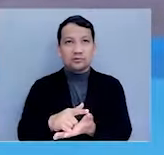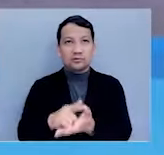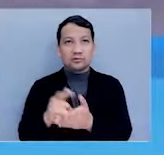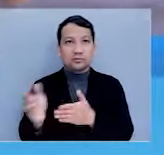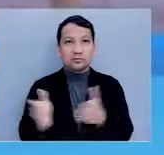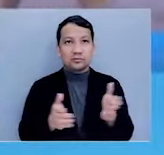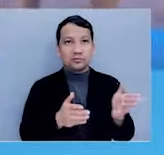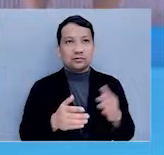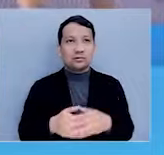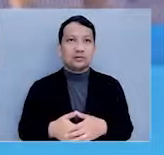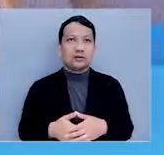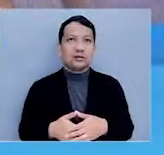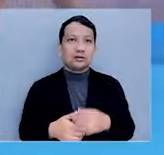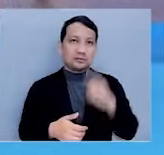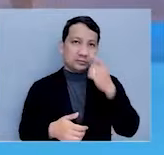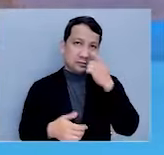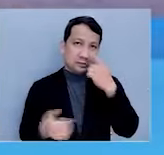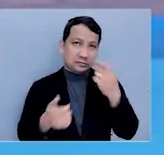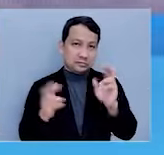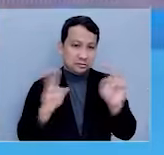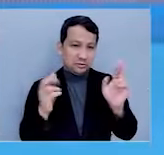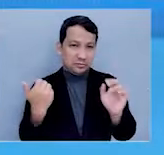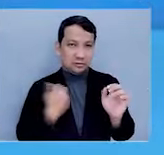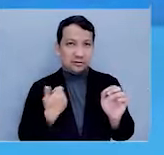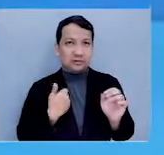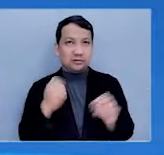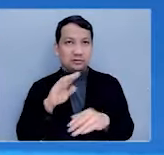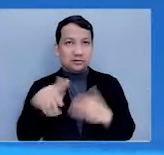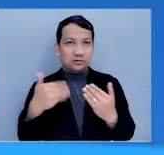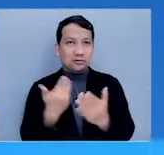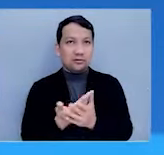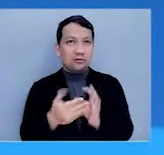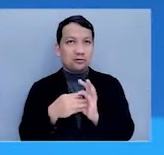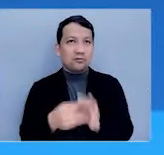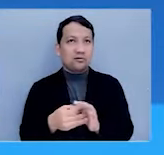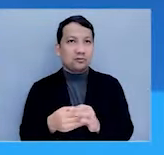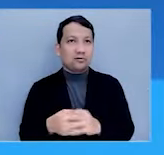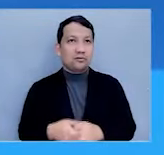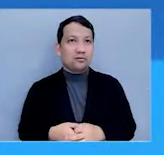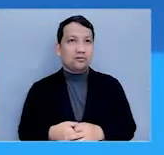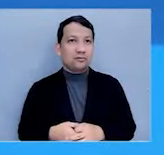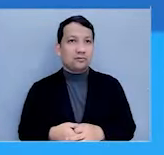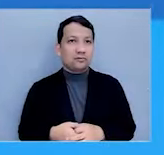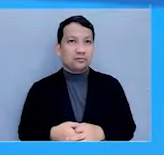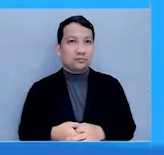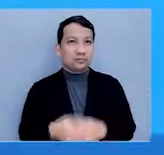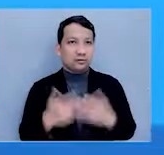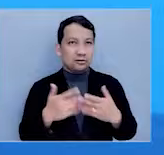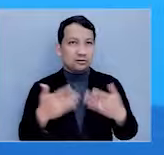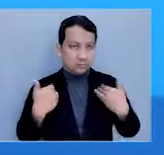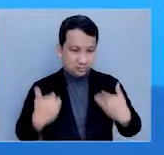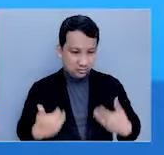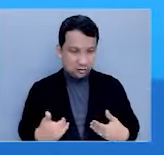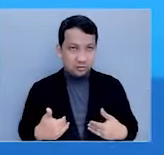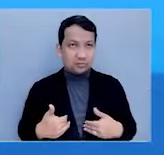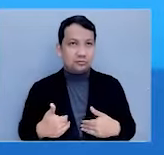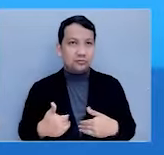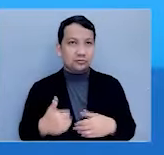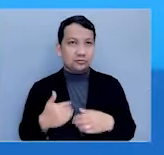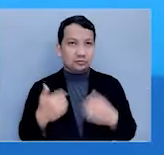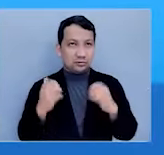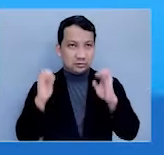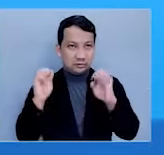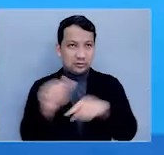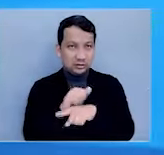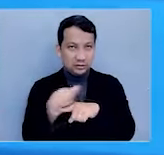talaga kami. Mm-hmm. So, niready namin lahat, yung mga grooming, condition ng aso, and yung